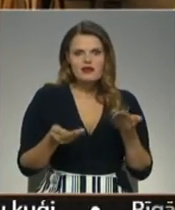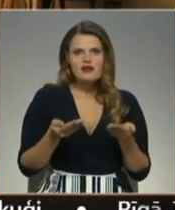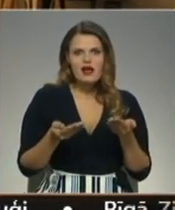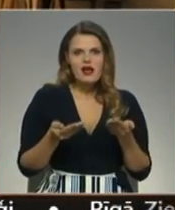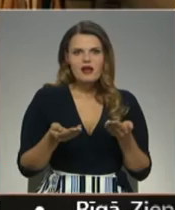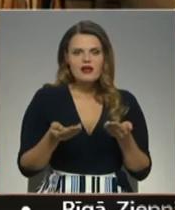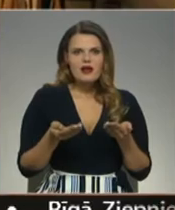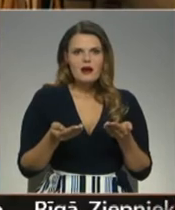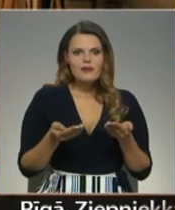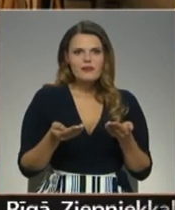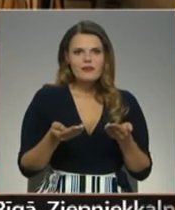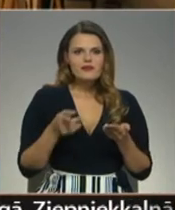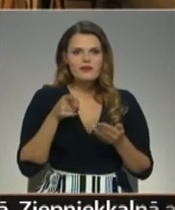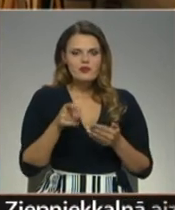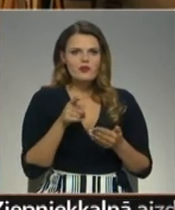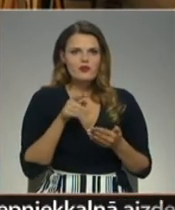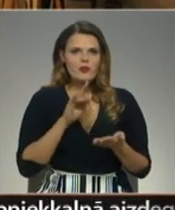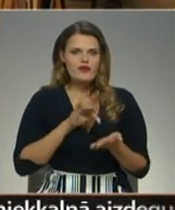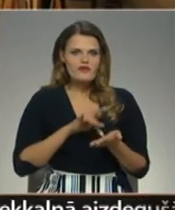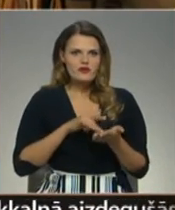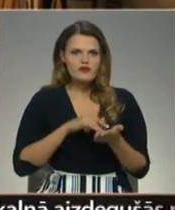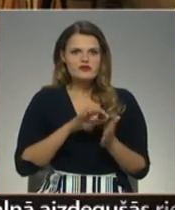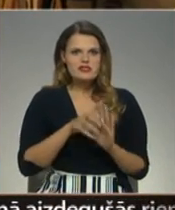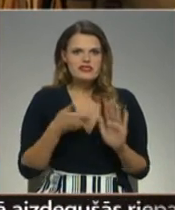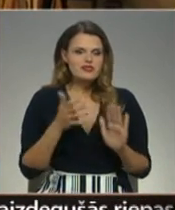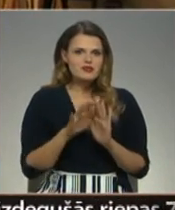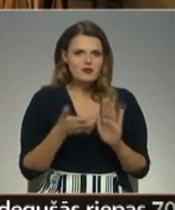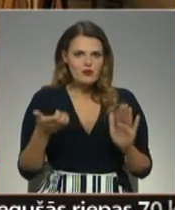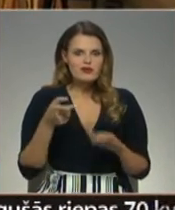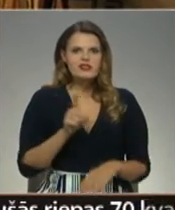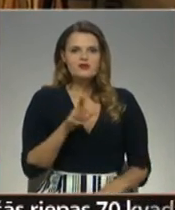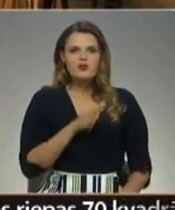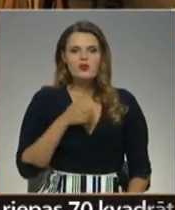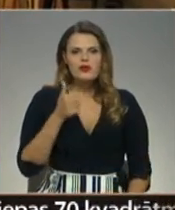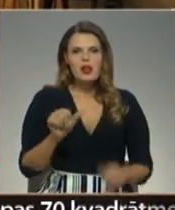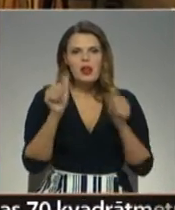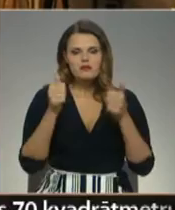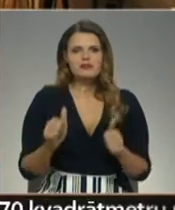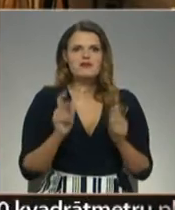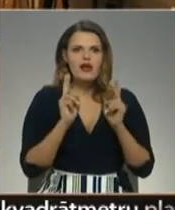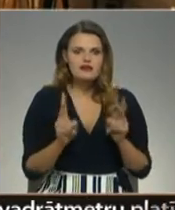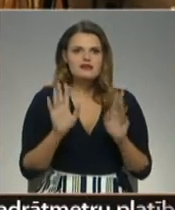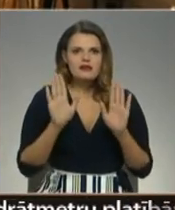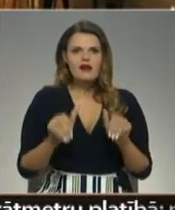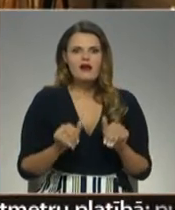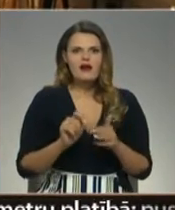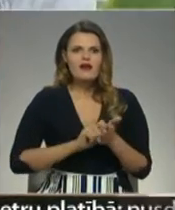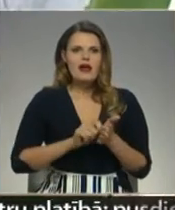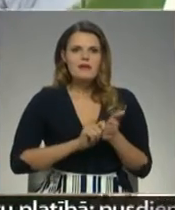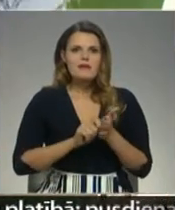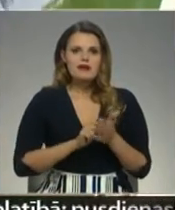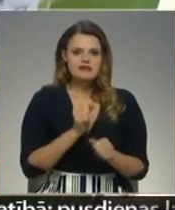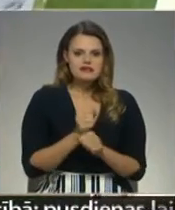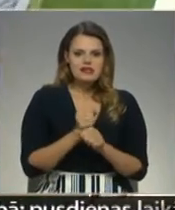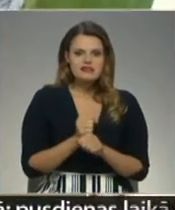un tad to viducīti izlob. Tas ir ļoti labs veids, kā var padzēst darbu.